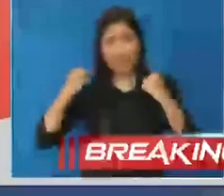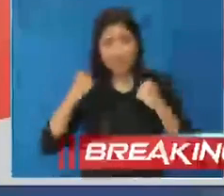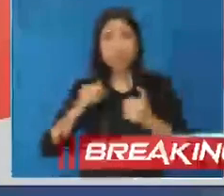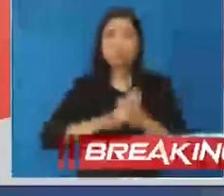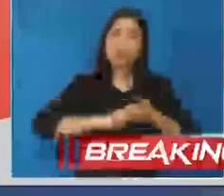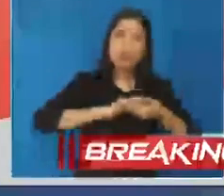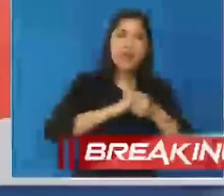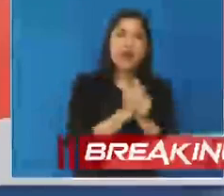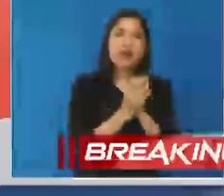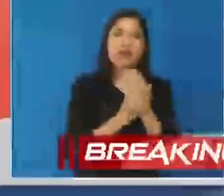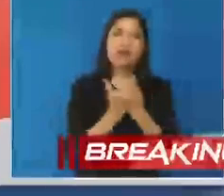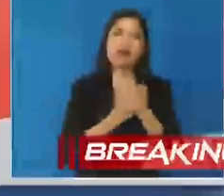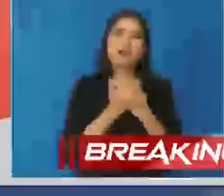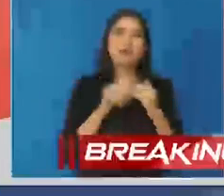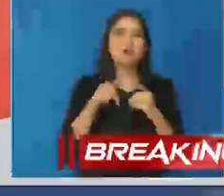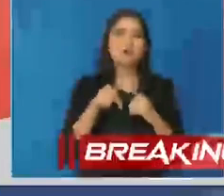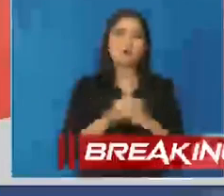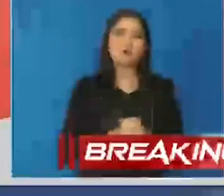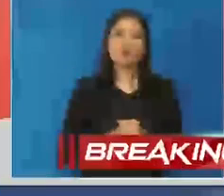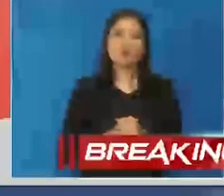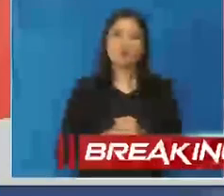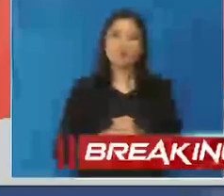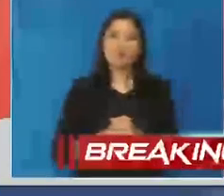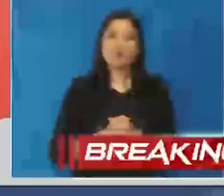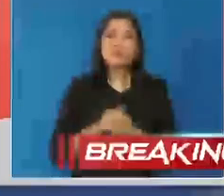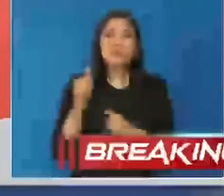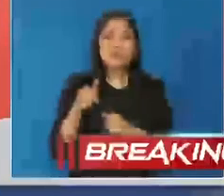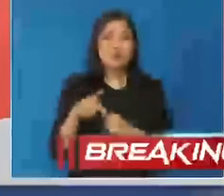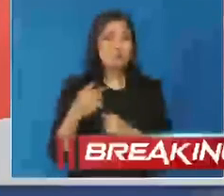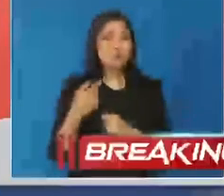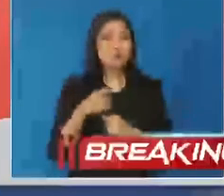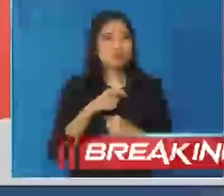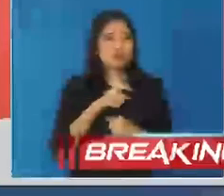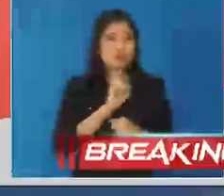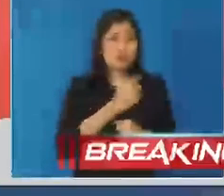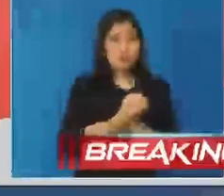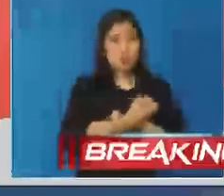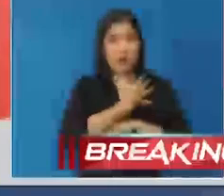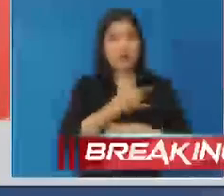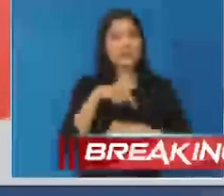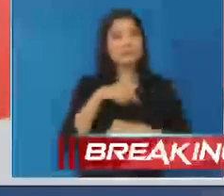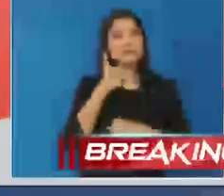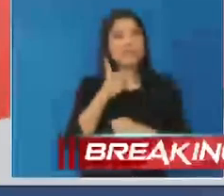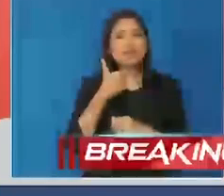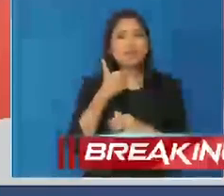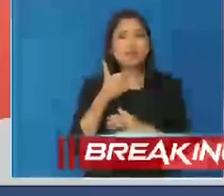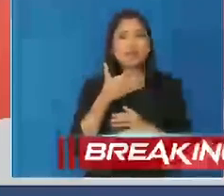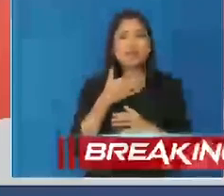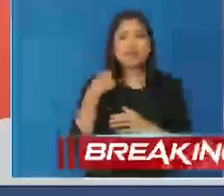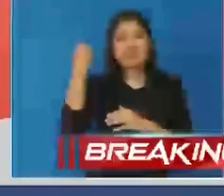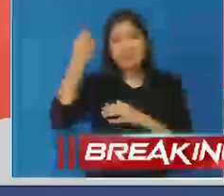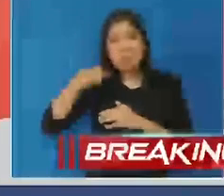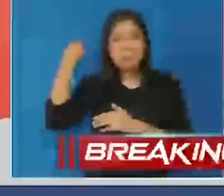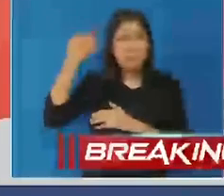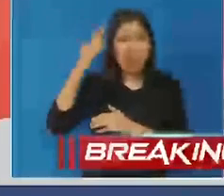dilakukan inilah yang menjadi sumber sumber penularan dan inilah yang kemudian memberikan gambaran bahwa dari hari